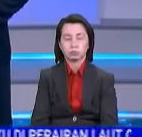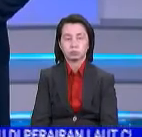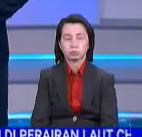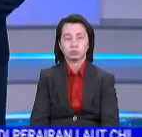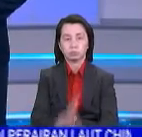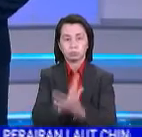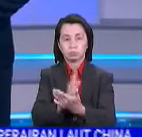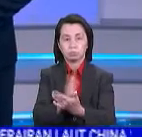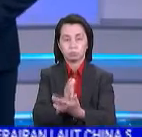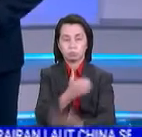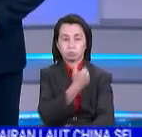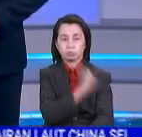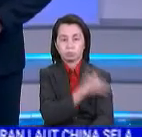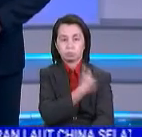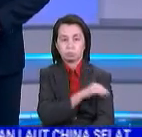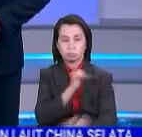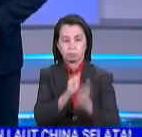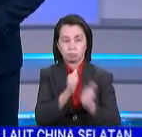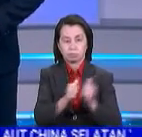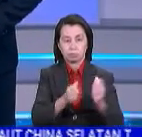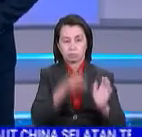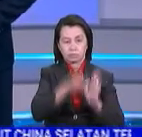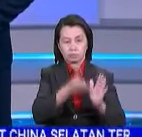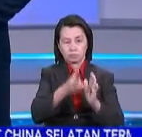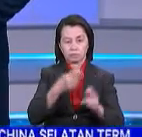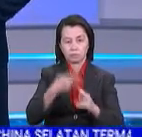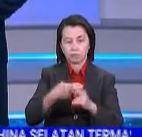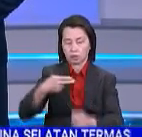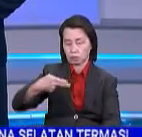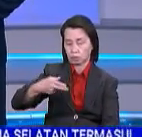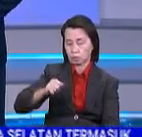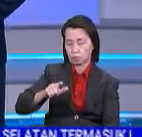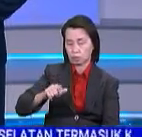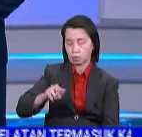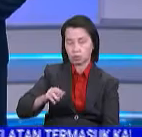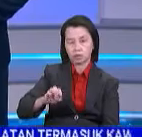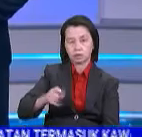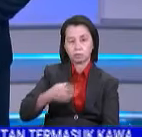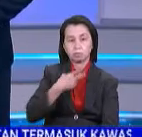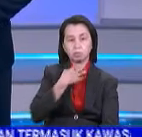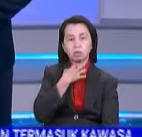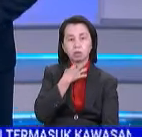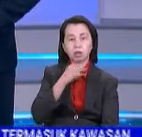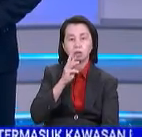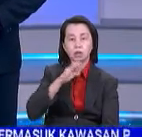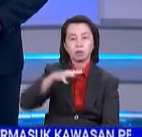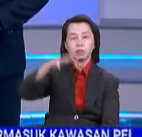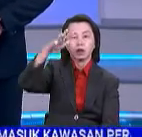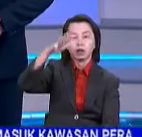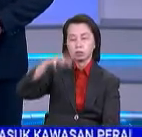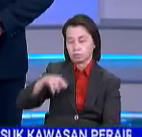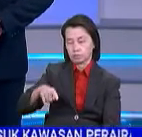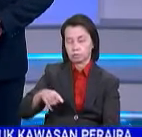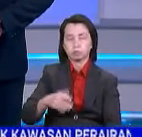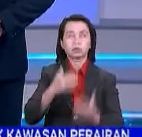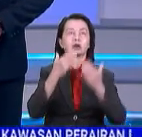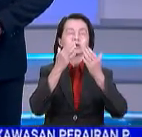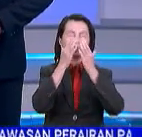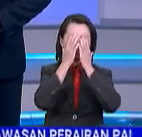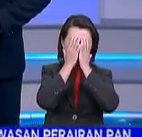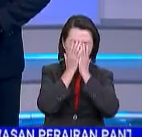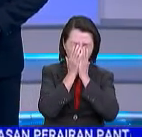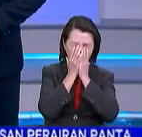Sementara itu, bekas atlet sukan para Halimah Hassan yang turut terjejas banjir bersyukur menerima bantuan daripada